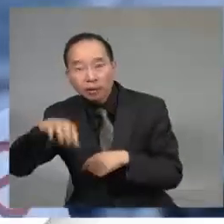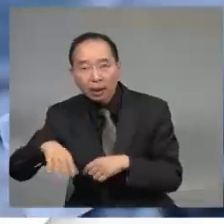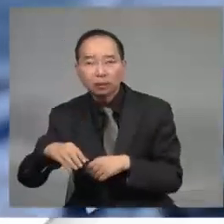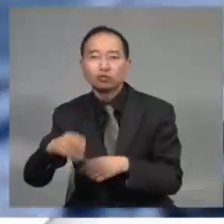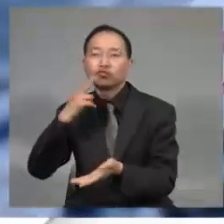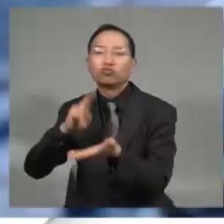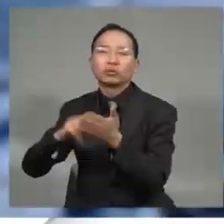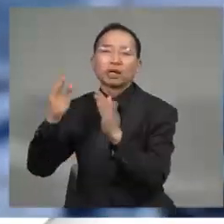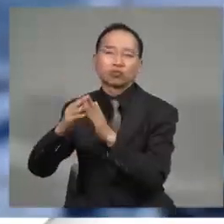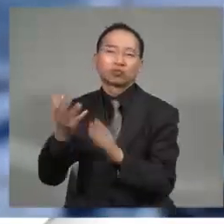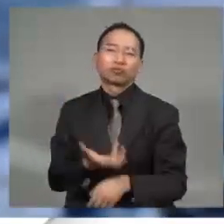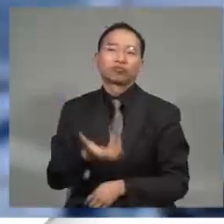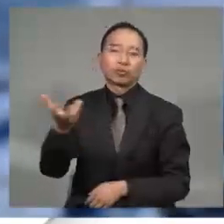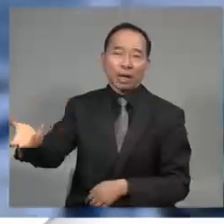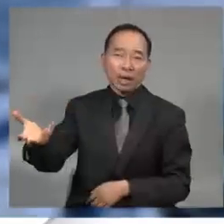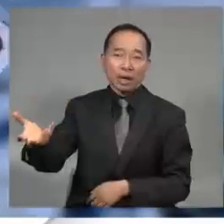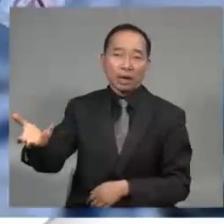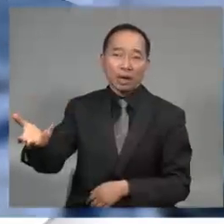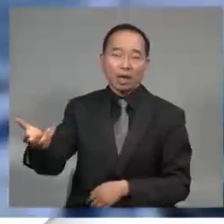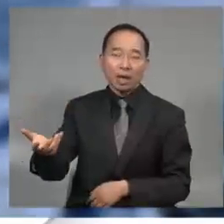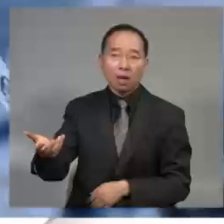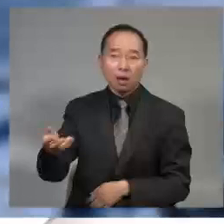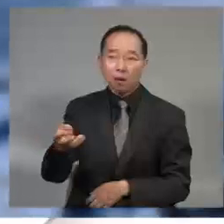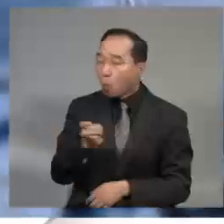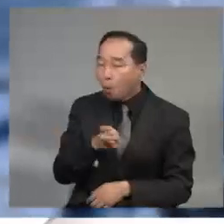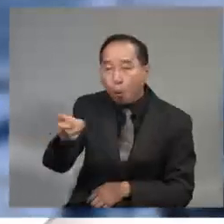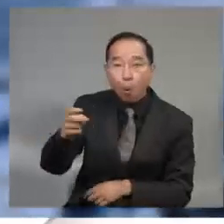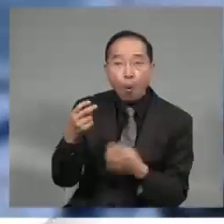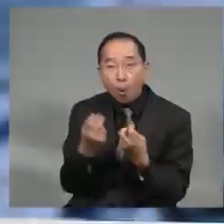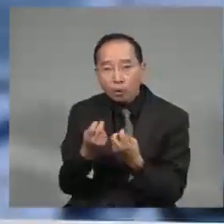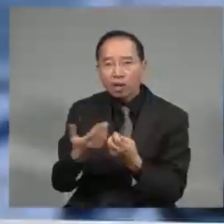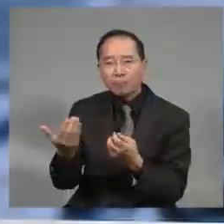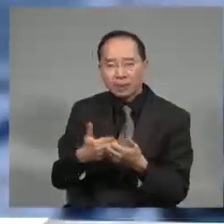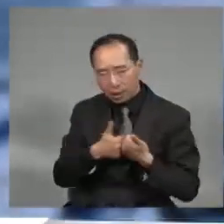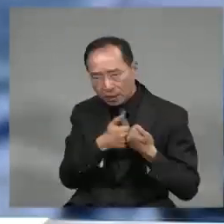인계할 것인지는 저기 사전 투표소로부터 관할 구시군